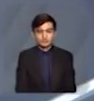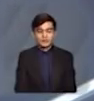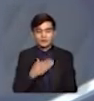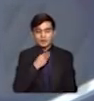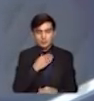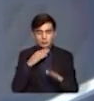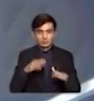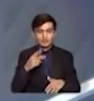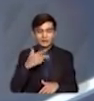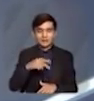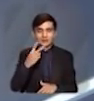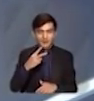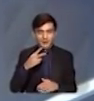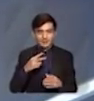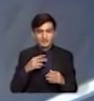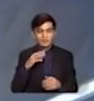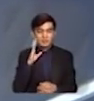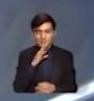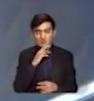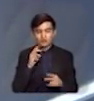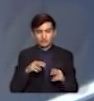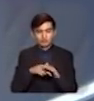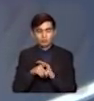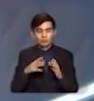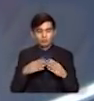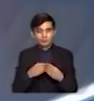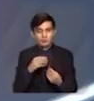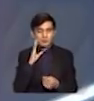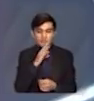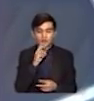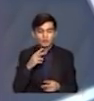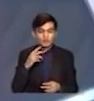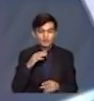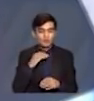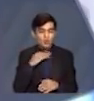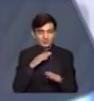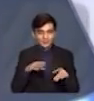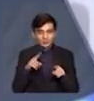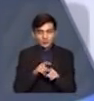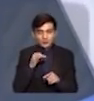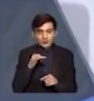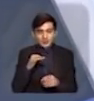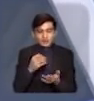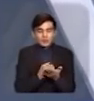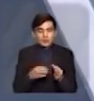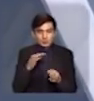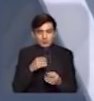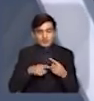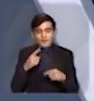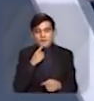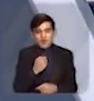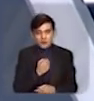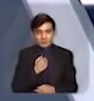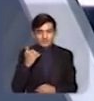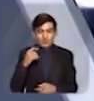Семейде 32 көпбалалы ана 8 ай бойы халық берген атаулы әлеуметтік көмекті қайтарулары керек. Қалалық жұмыспен қамту бөлімі әскери қызметкерлердің